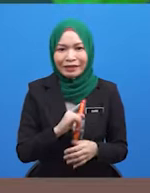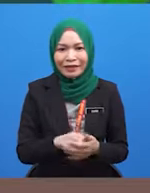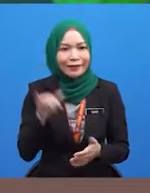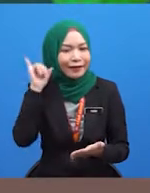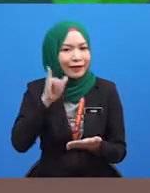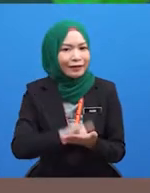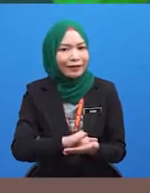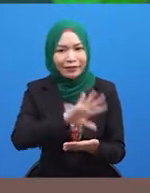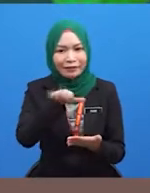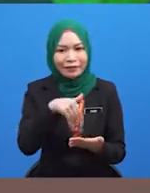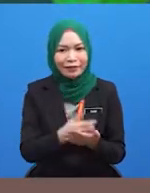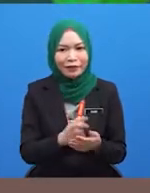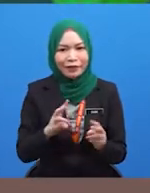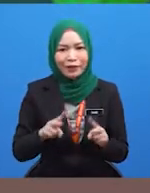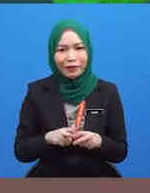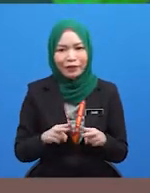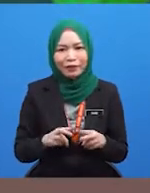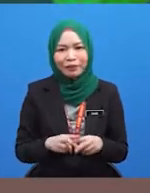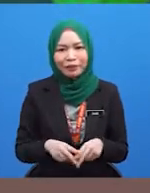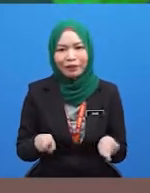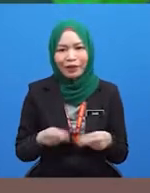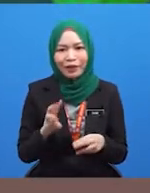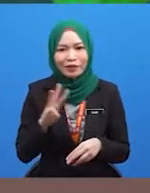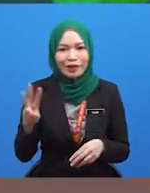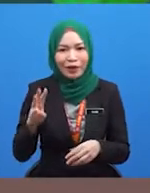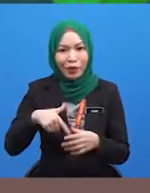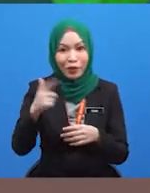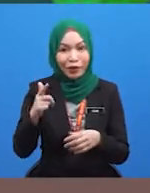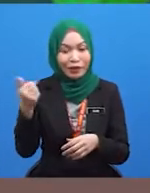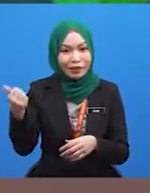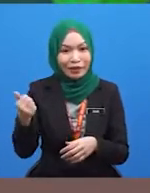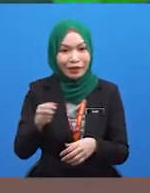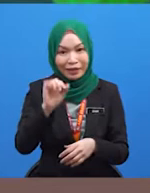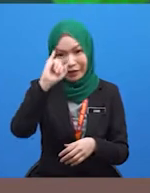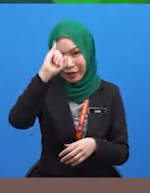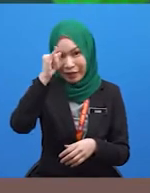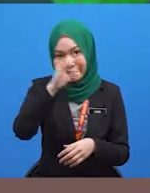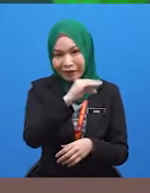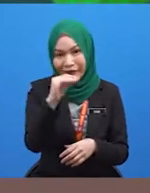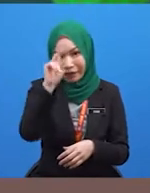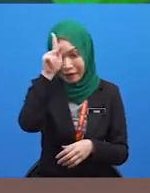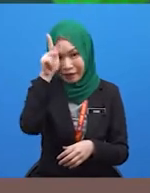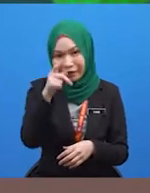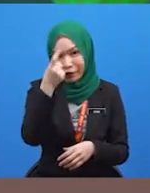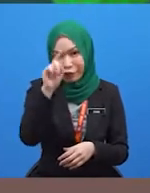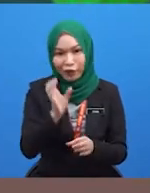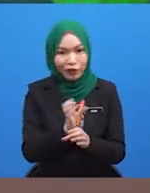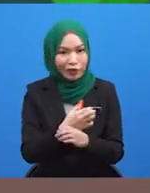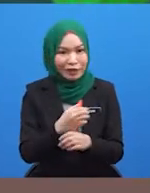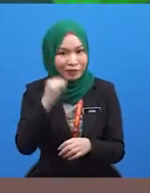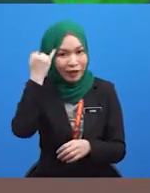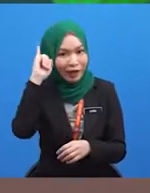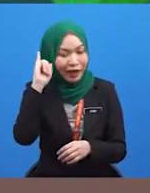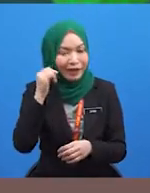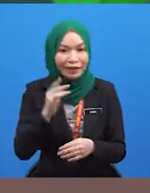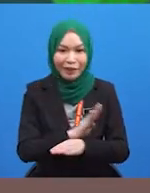di luar sana mampu menggunakan sifat kreatif dan inovatif mereka untuk mencipta